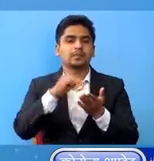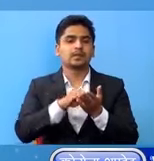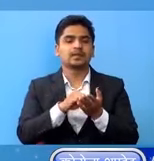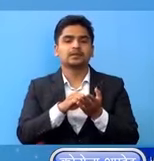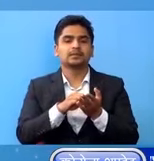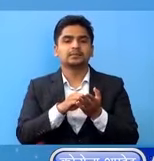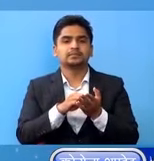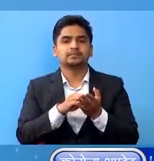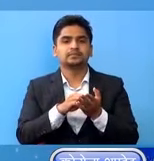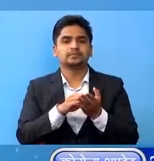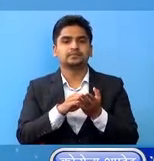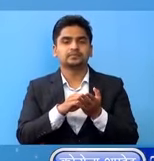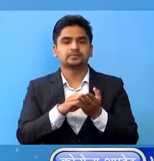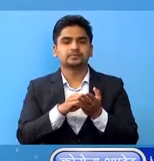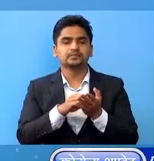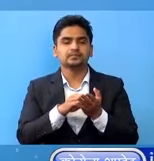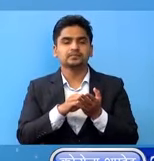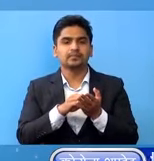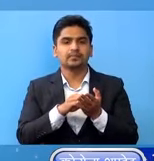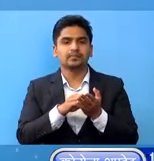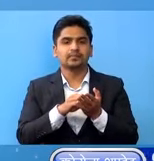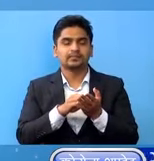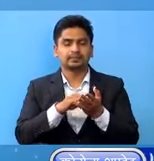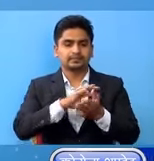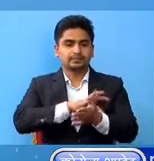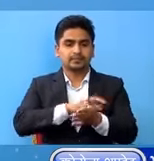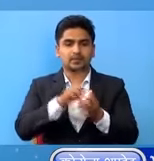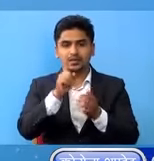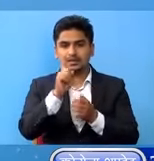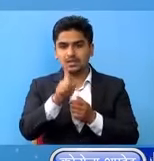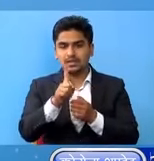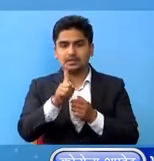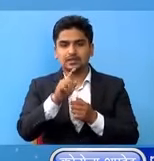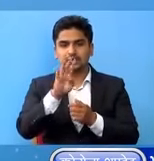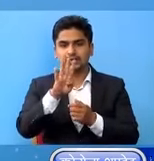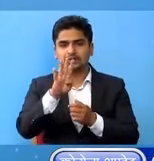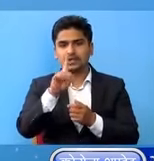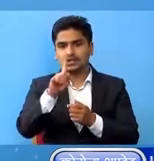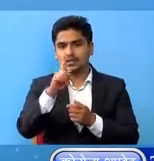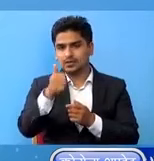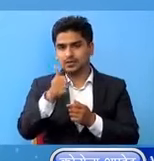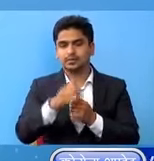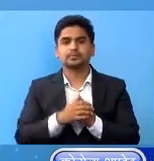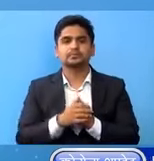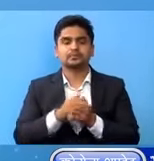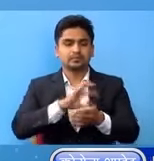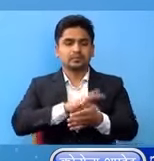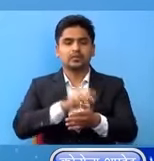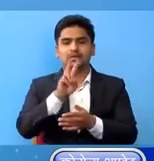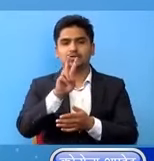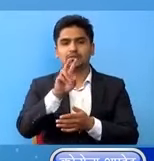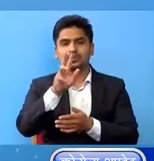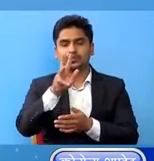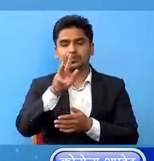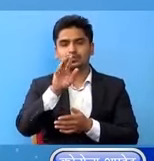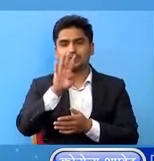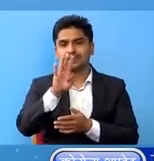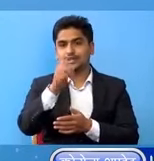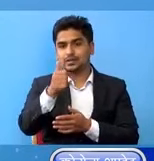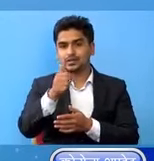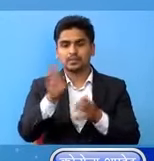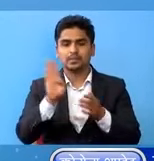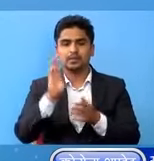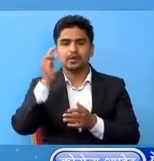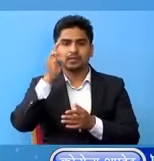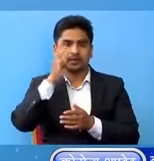घण्टामा 10,494 जनाको पीसीआर परीक्षण गरिएको र 8 जनाको मृत्यु भएको जानकारी दिएका